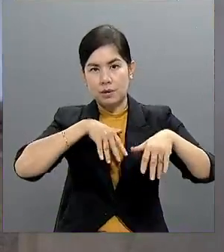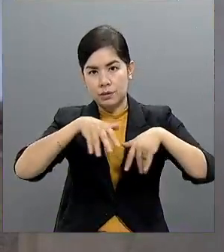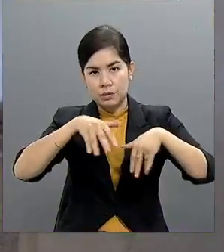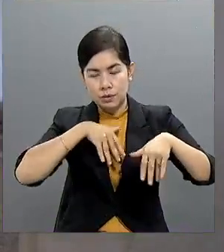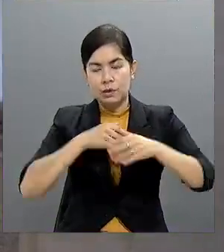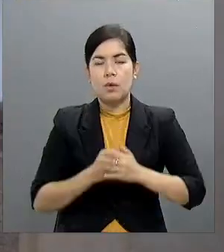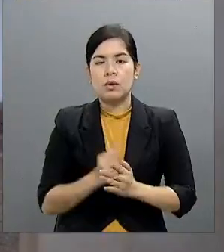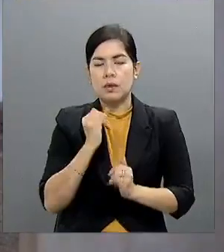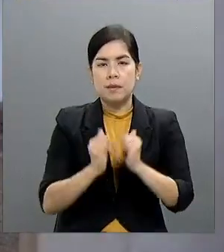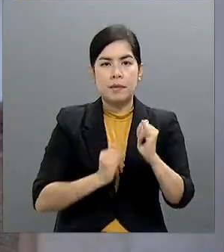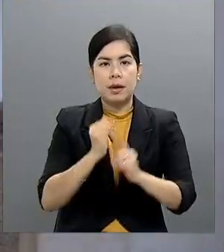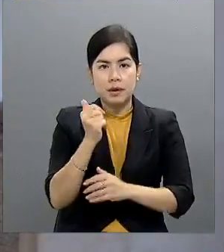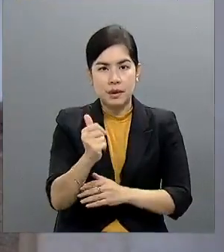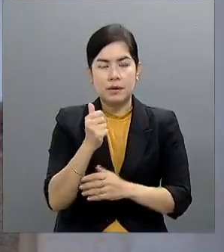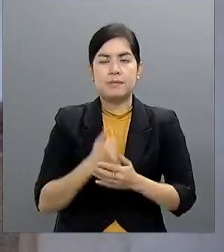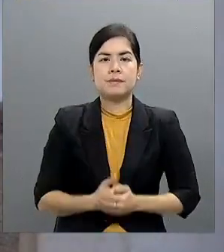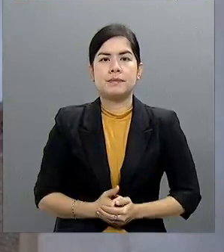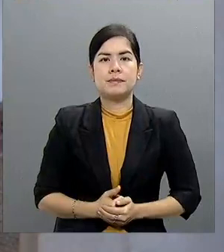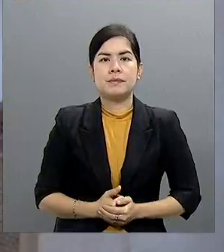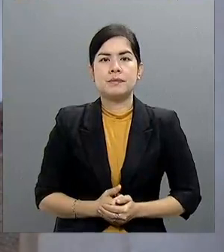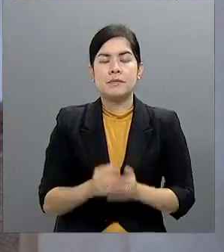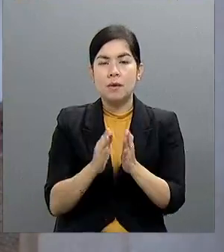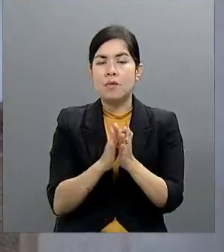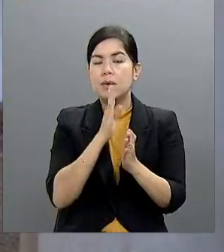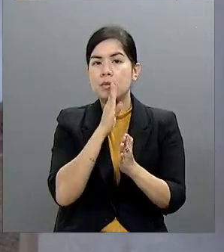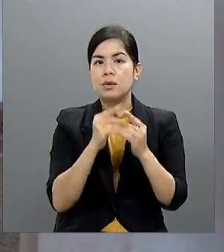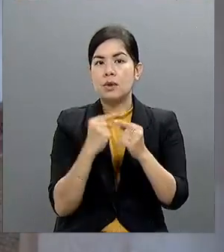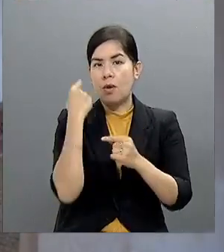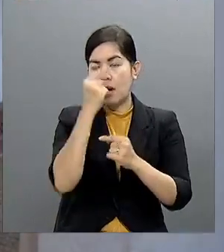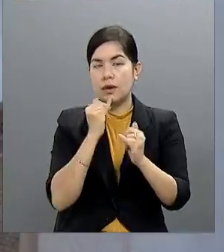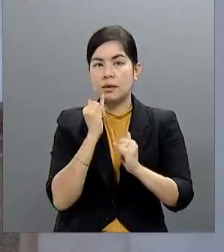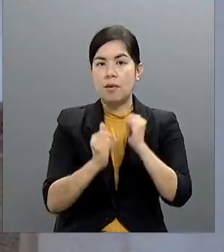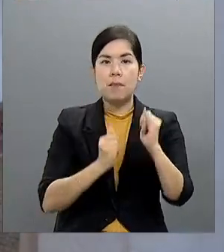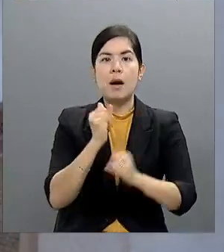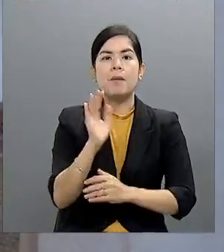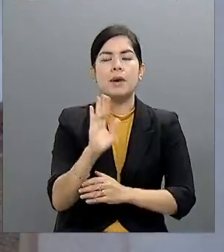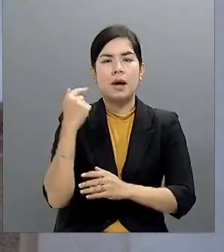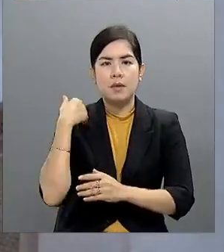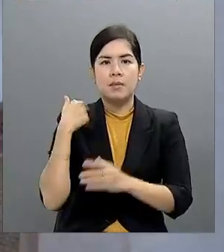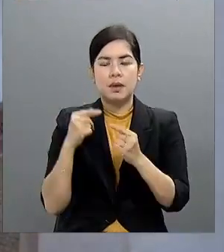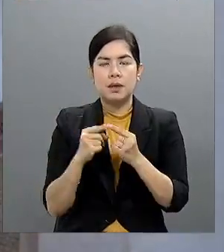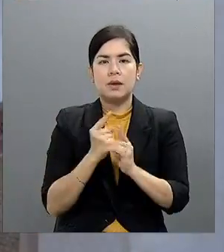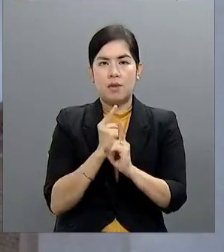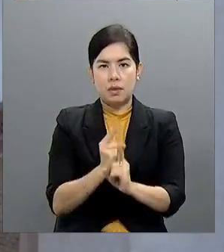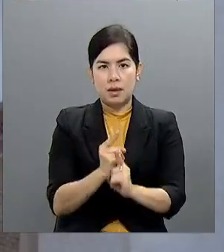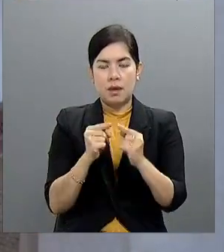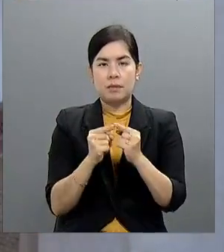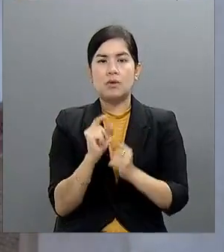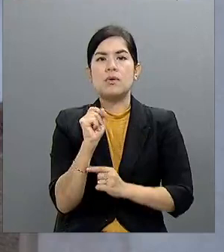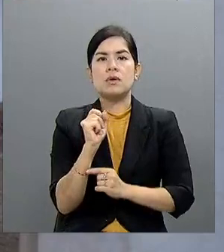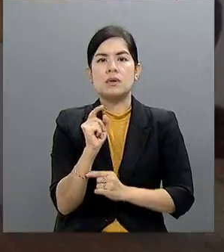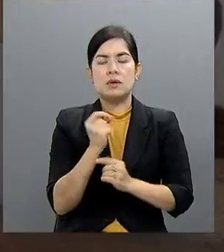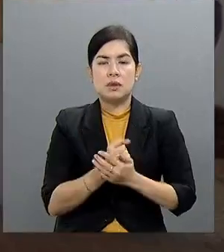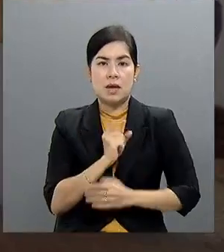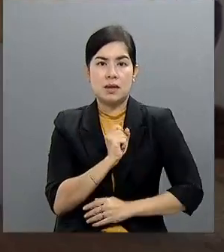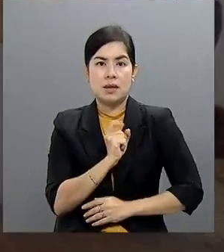ทำกิจกรรมที่วัดให้ร่วมทำบุญในวันสำคัญนี้โดยปฏิบัติตามแนวทางพระพุทธศาสนานะคะโดยร่วมส